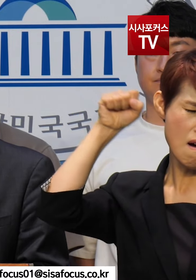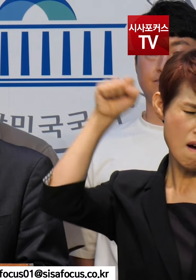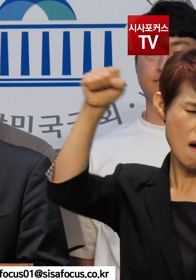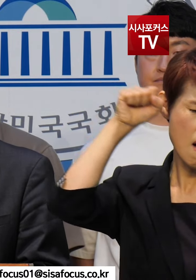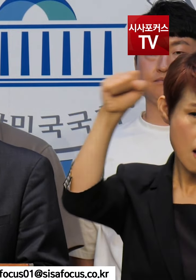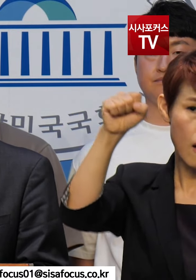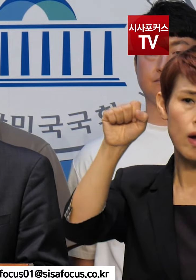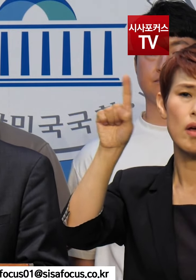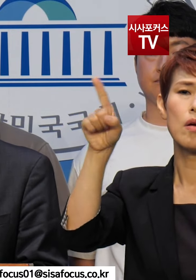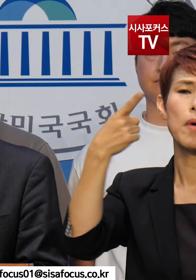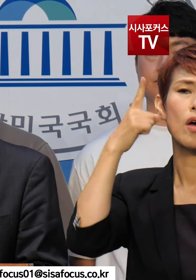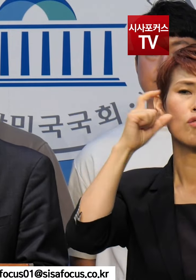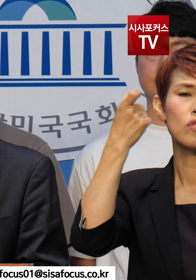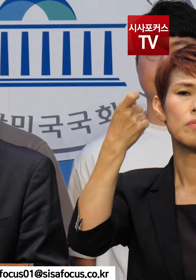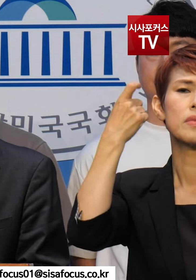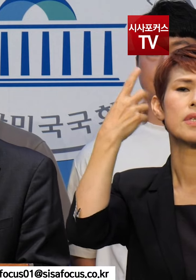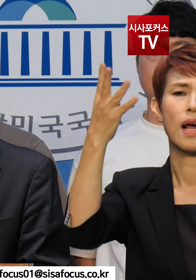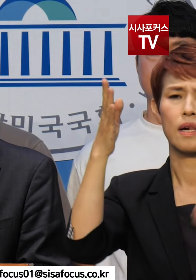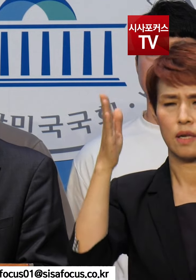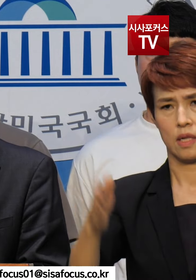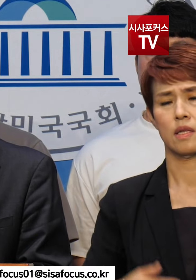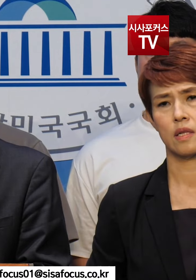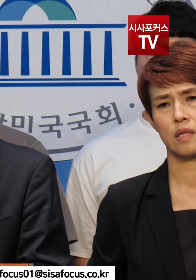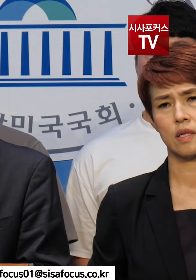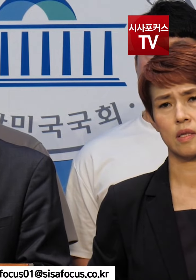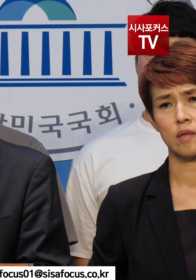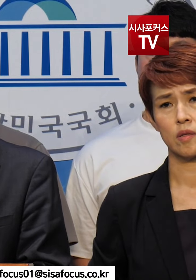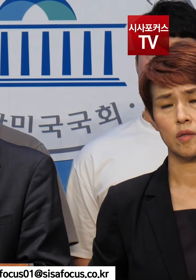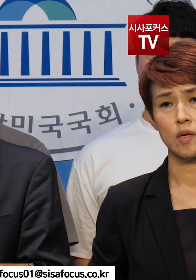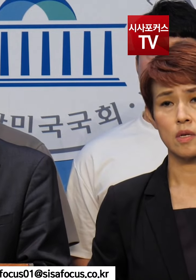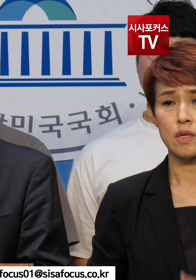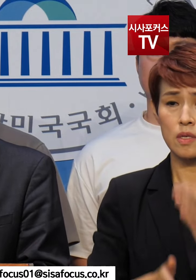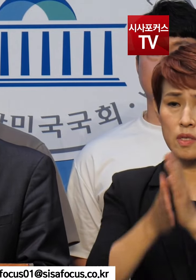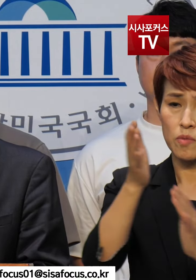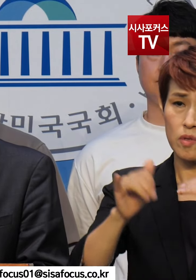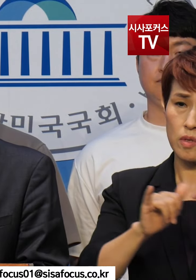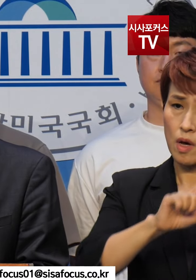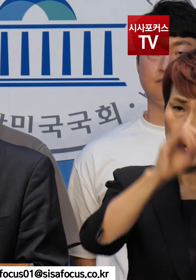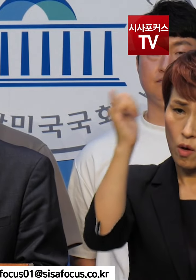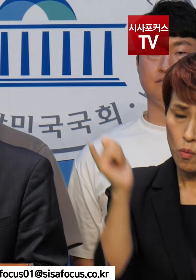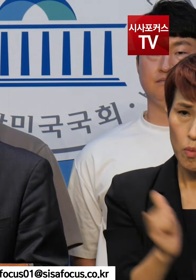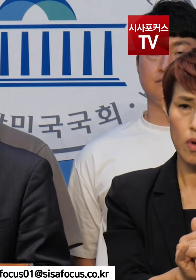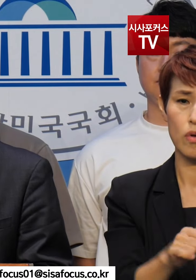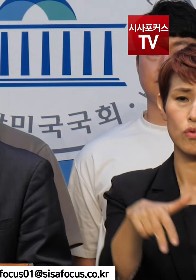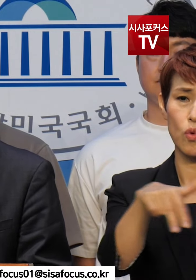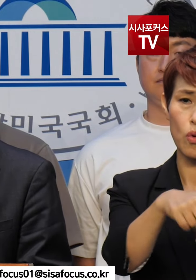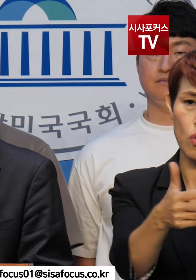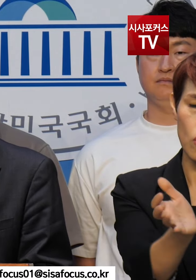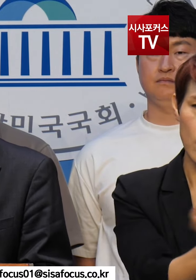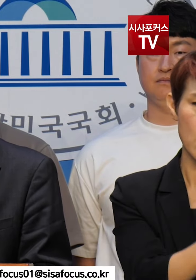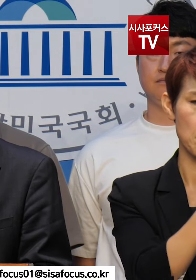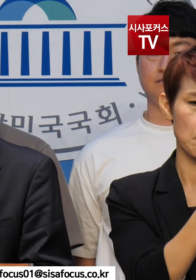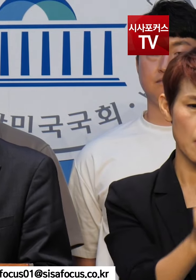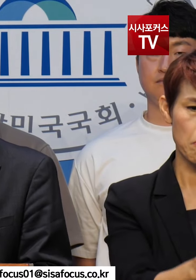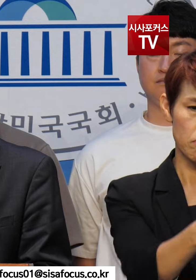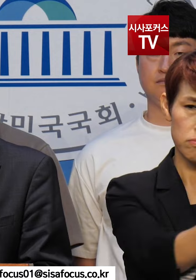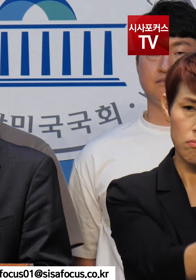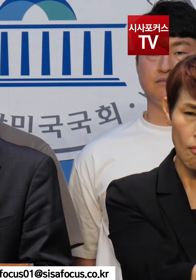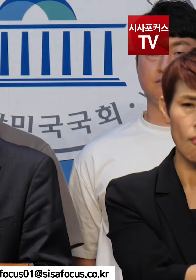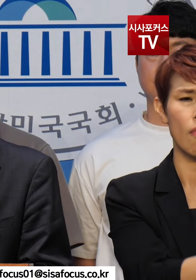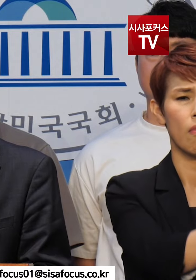오늘로 164일째입니다. 시민사회, 종교계, 법조계 등 각계